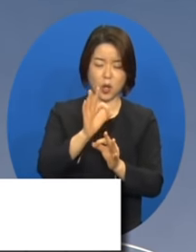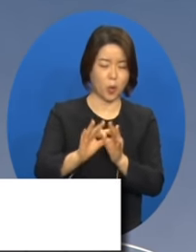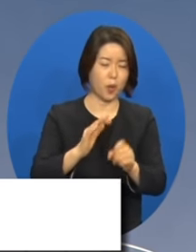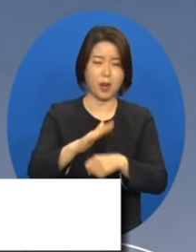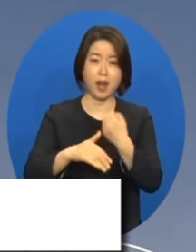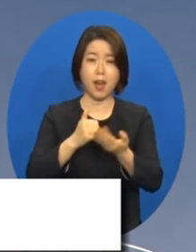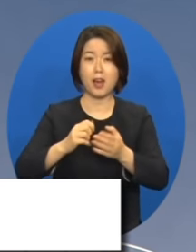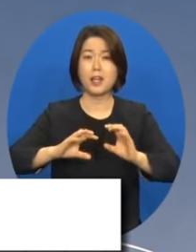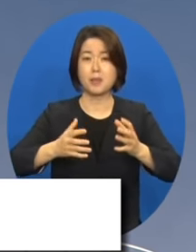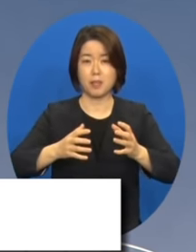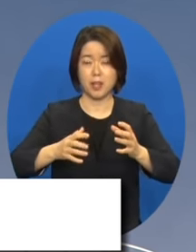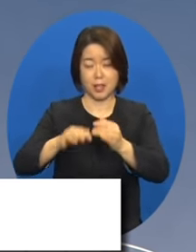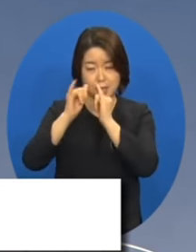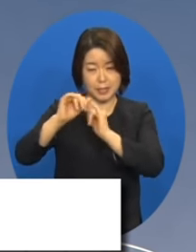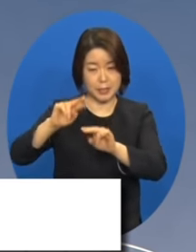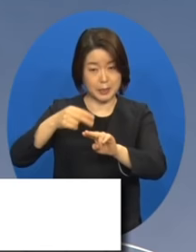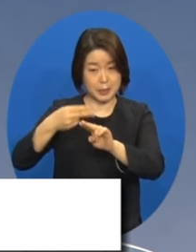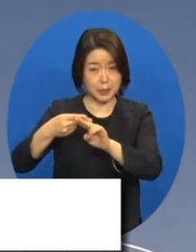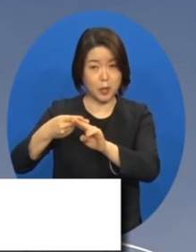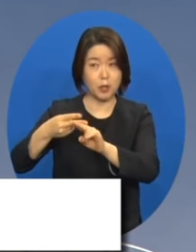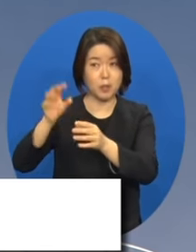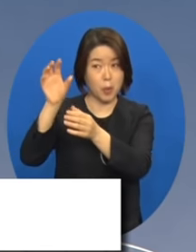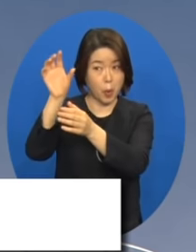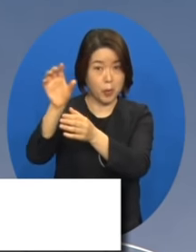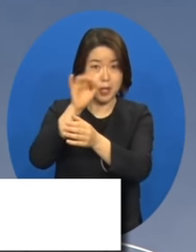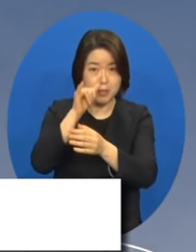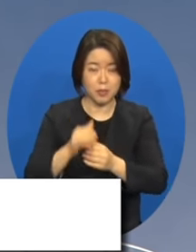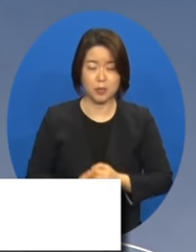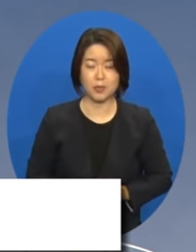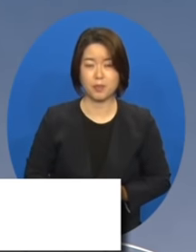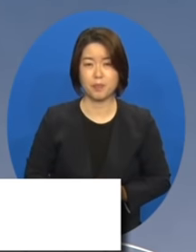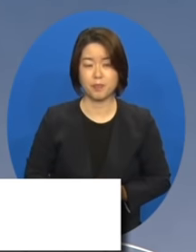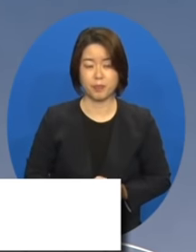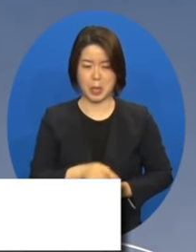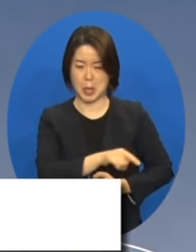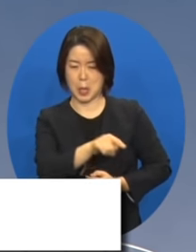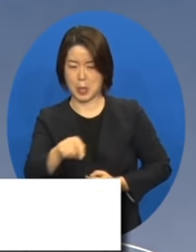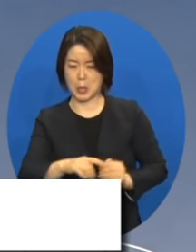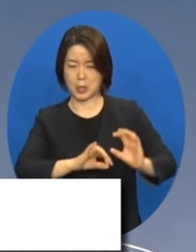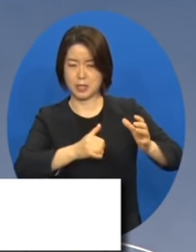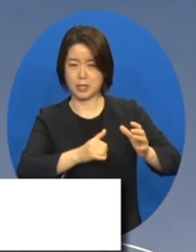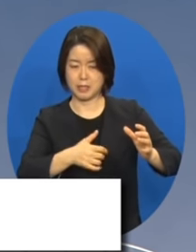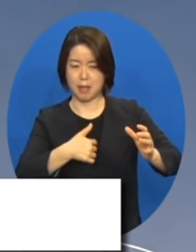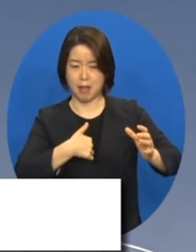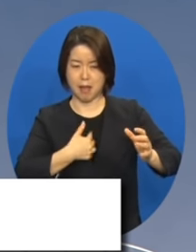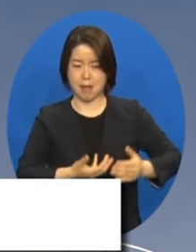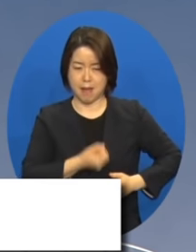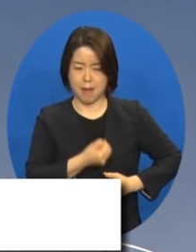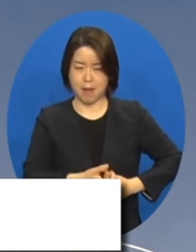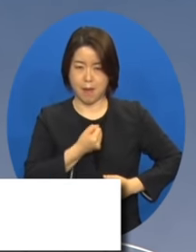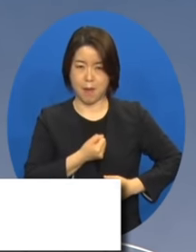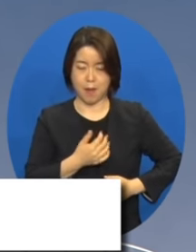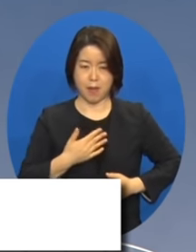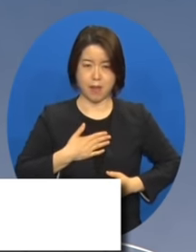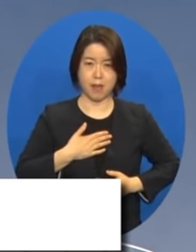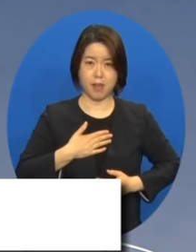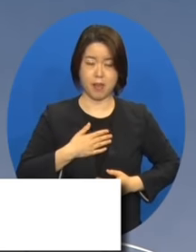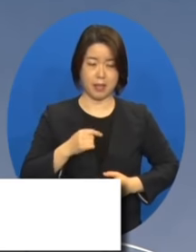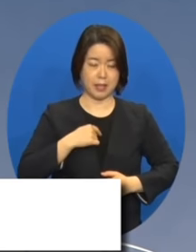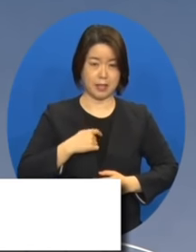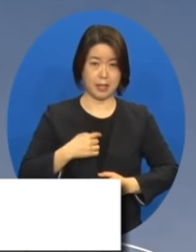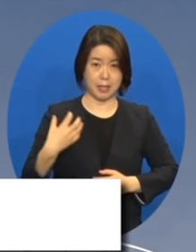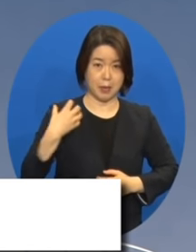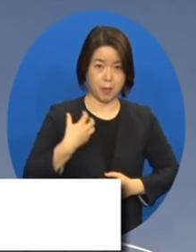나라의 상급이 주어져 있는데 세상 껏 연하고 내것 내 몫 자지 그거